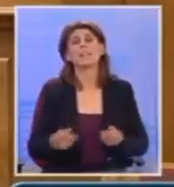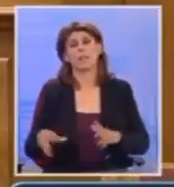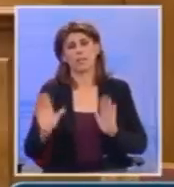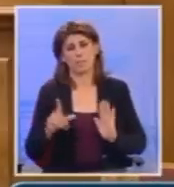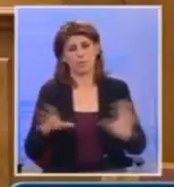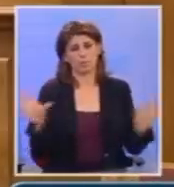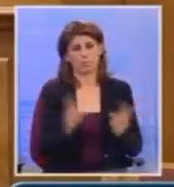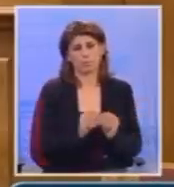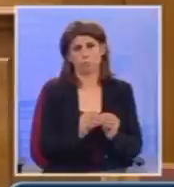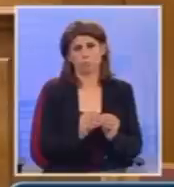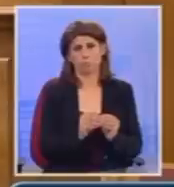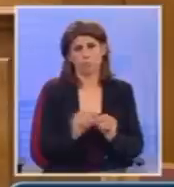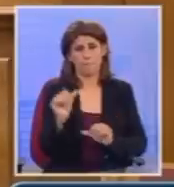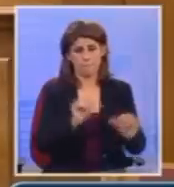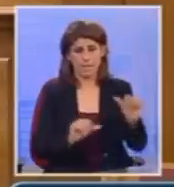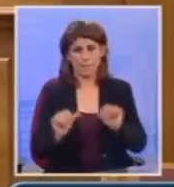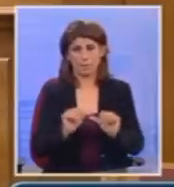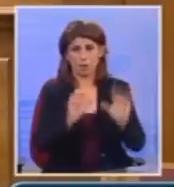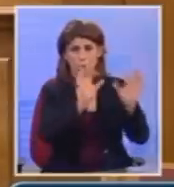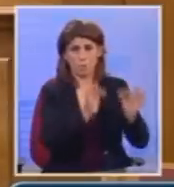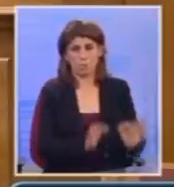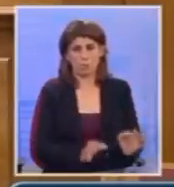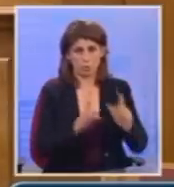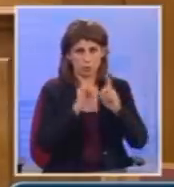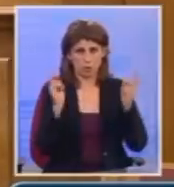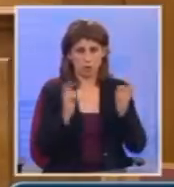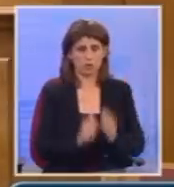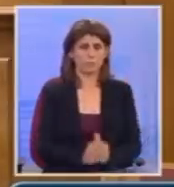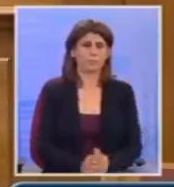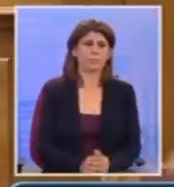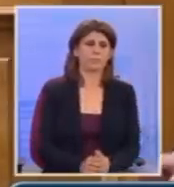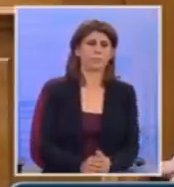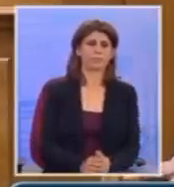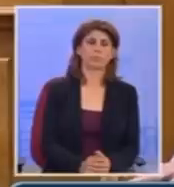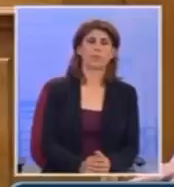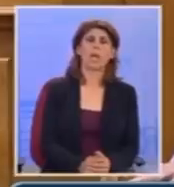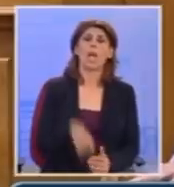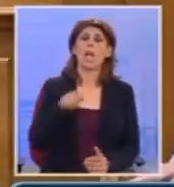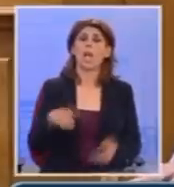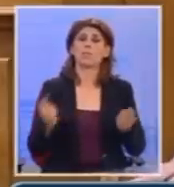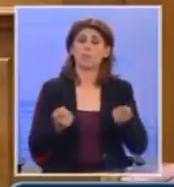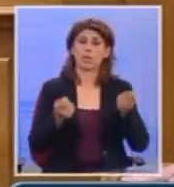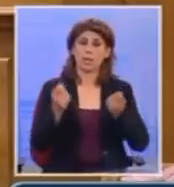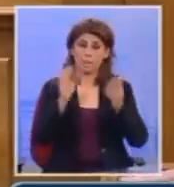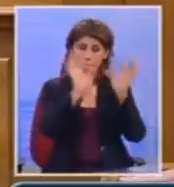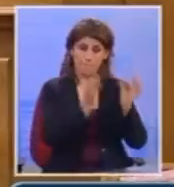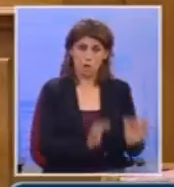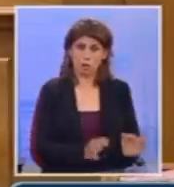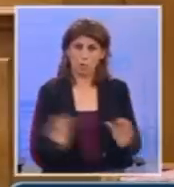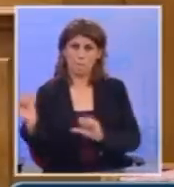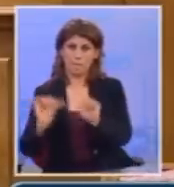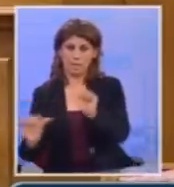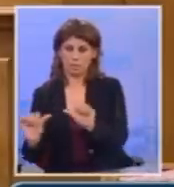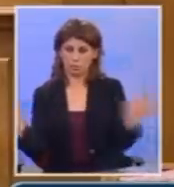τη σύμπτυξη πειραματικών και πρότυπων σχολείων. Αυτό που έγινε με τη σύμπτυξη των προτύπων και πειραματικών ήταν η